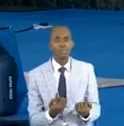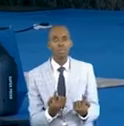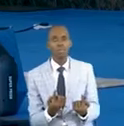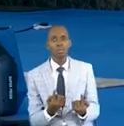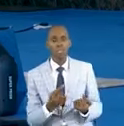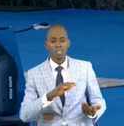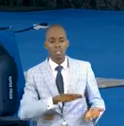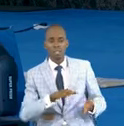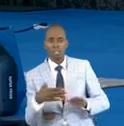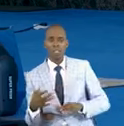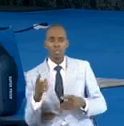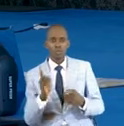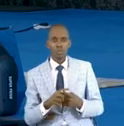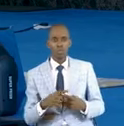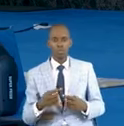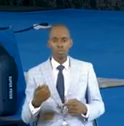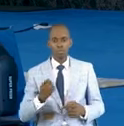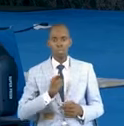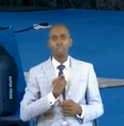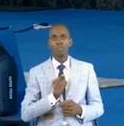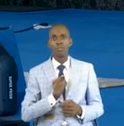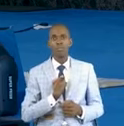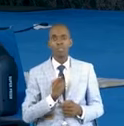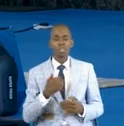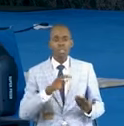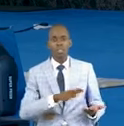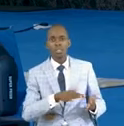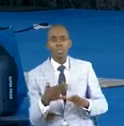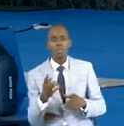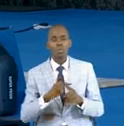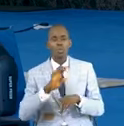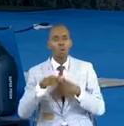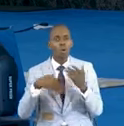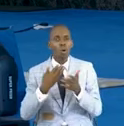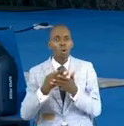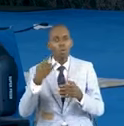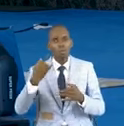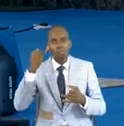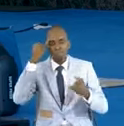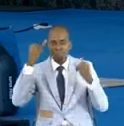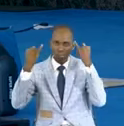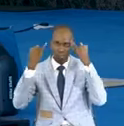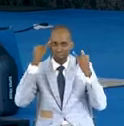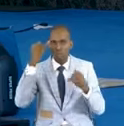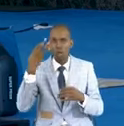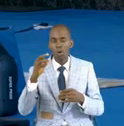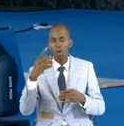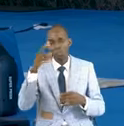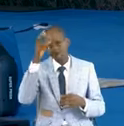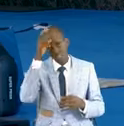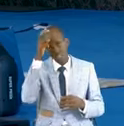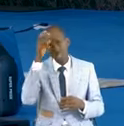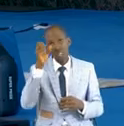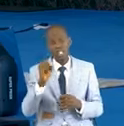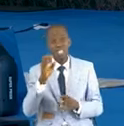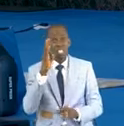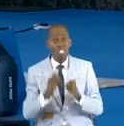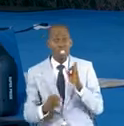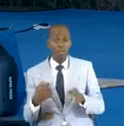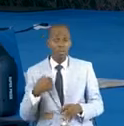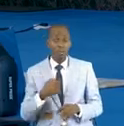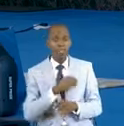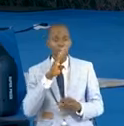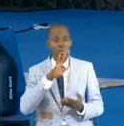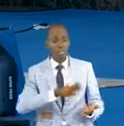nọ, nwụọ n'ebe izu niile nke Ekwensu si abịa. Ọ bụrụ na anyị soro Kraịst nwụkọ